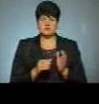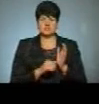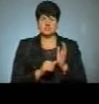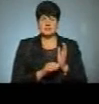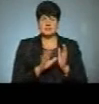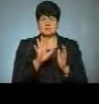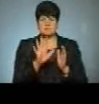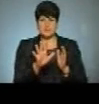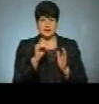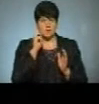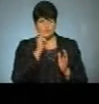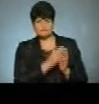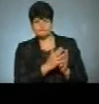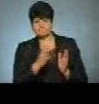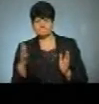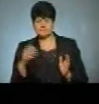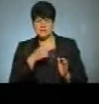65 і старше.